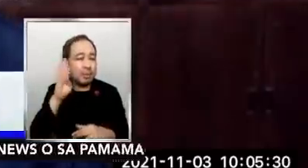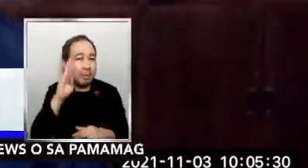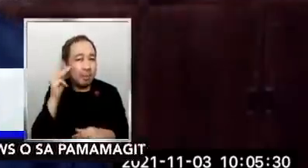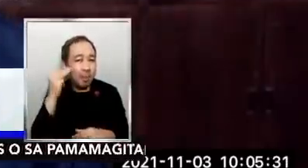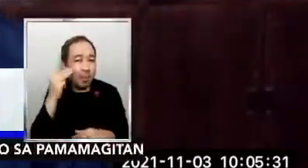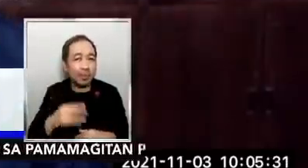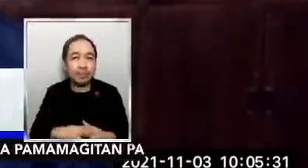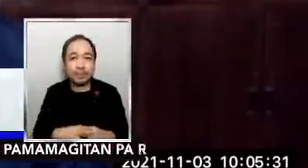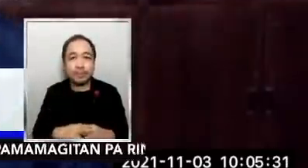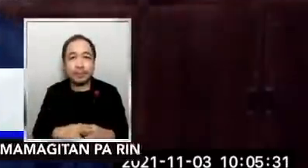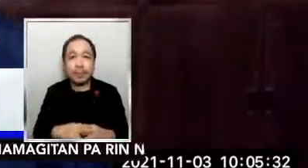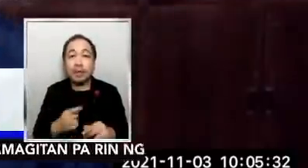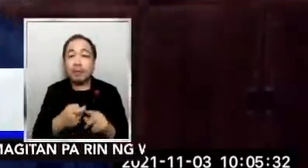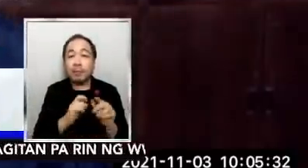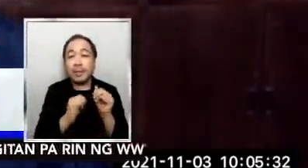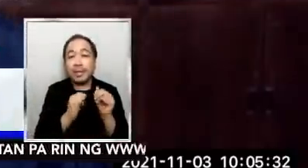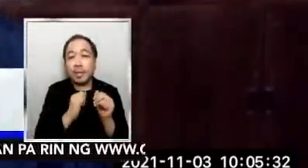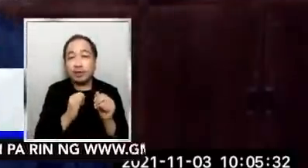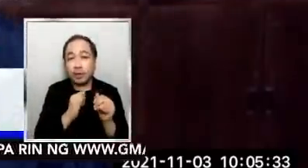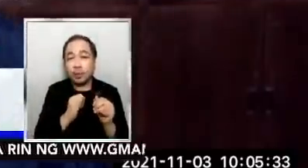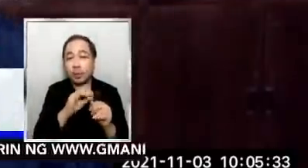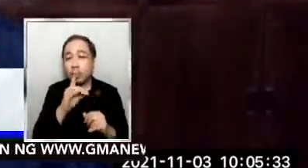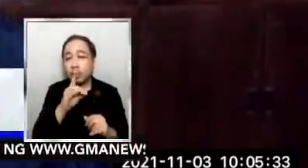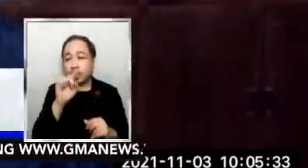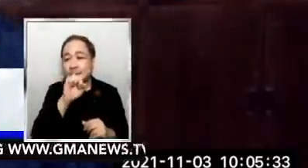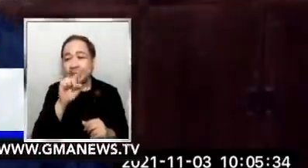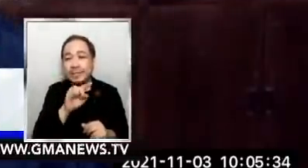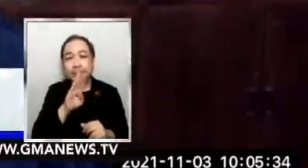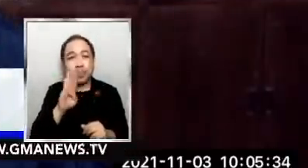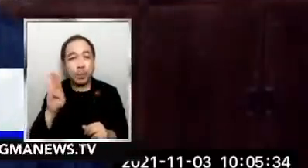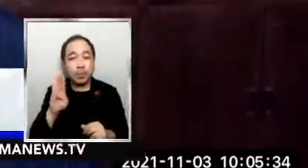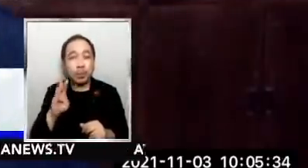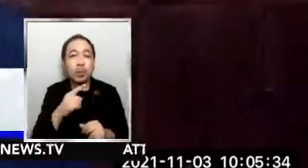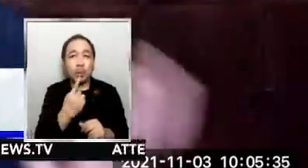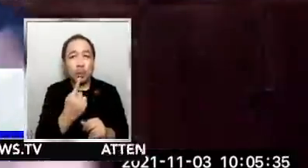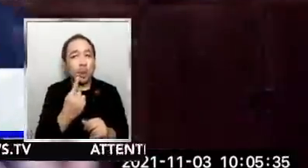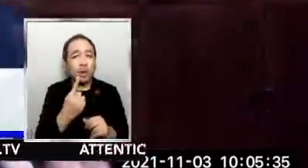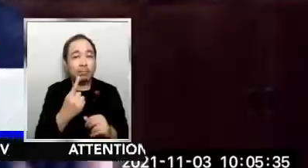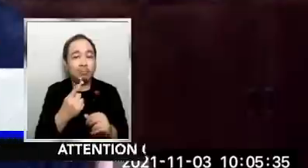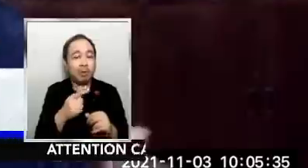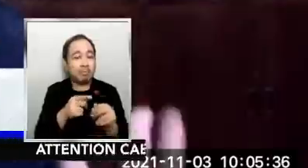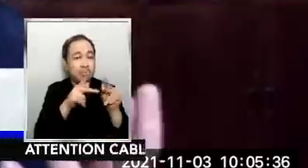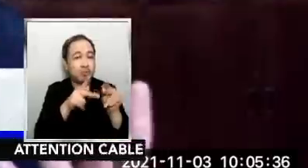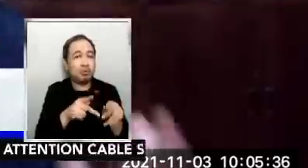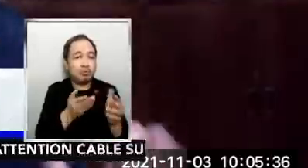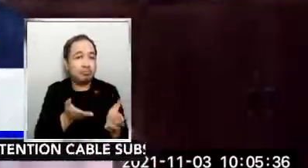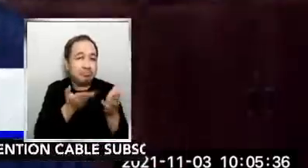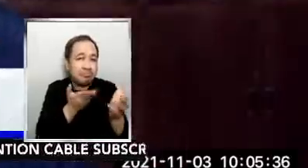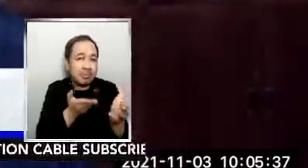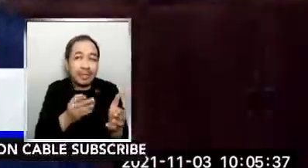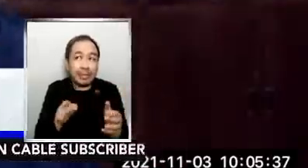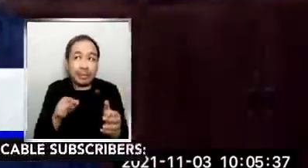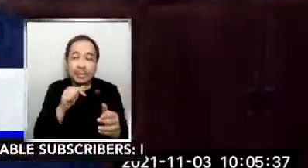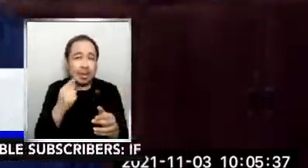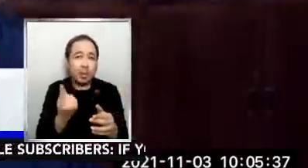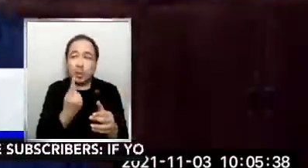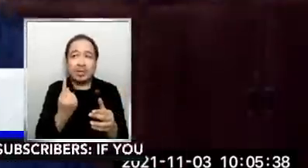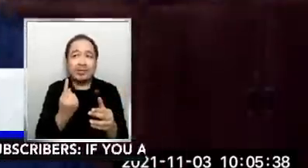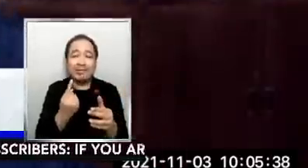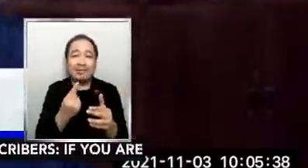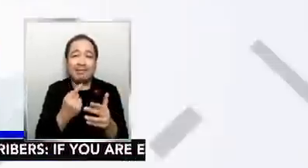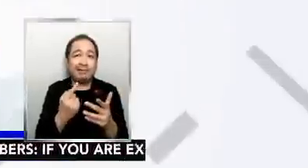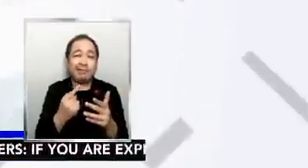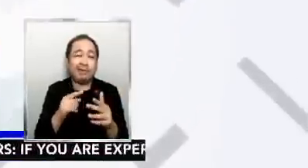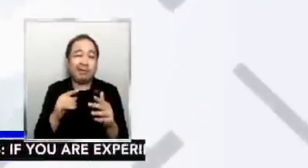Radio DZBB, ipinunto ng isa sa mga petitioner na hindi lang simpleng usapin ito ng hindi paghahain ng income tax